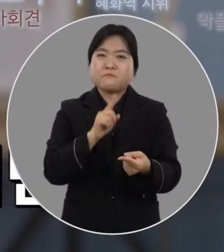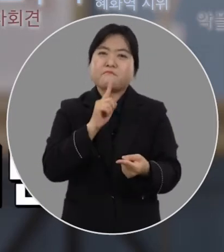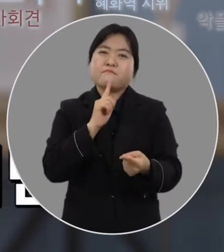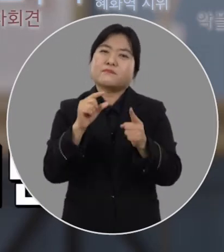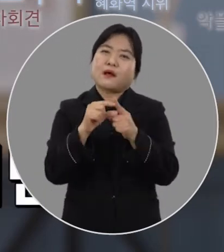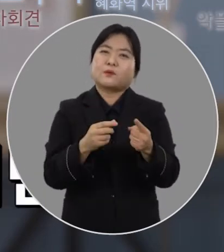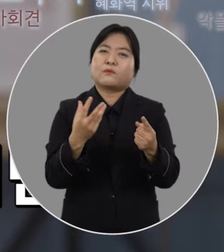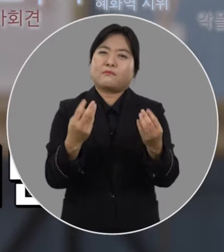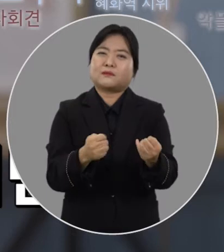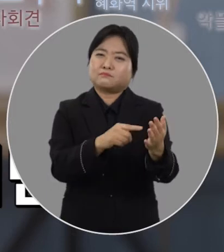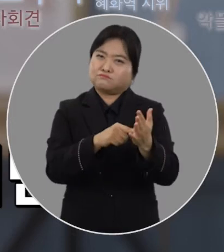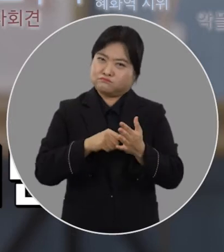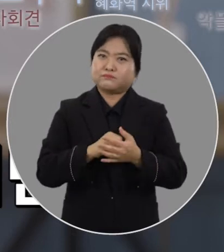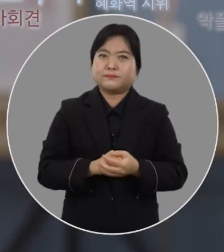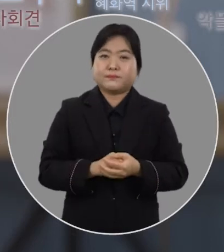언급도 눈에 띕니다.